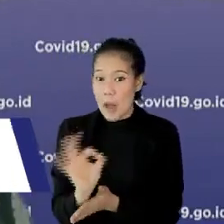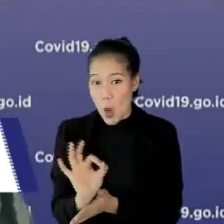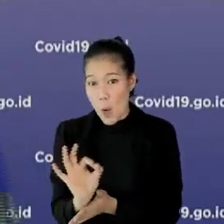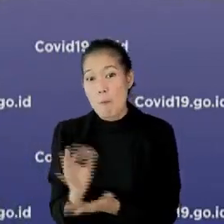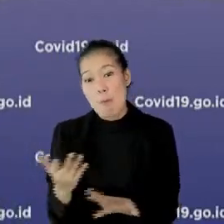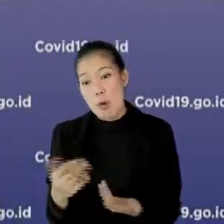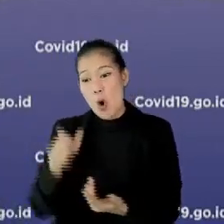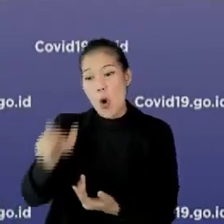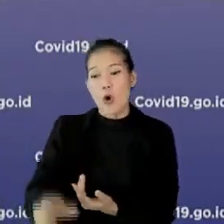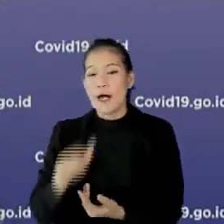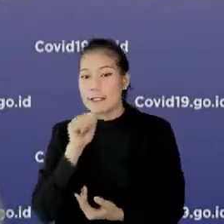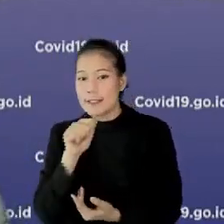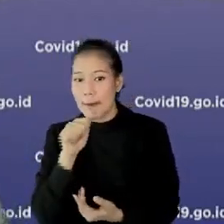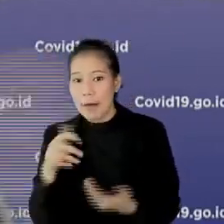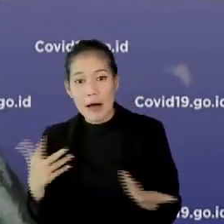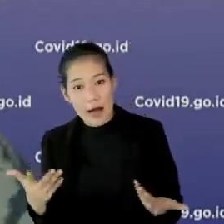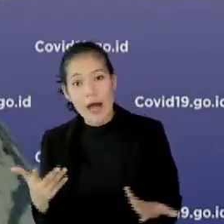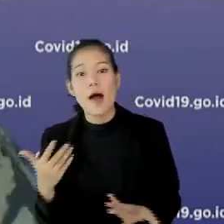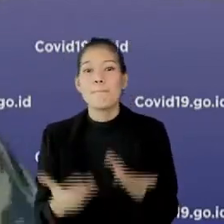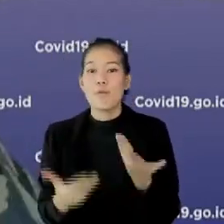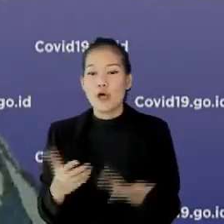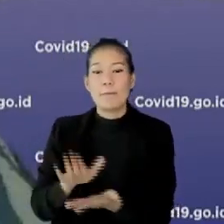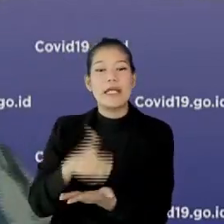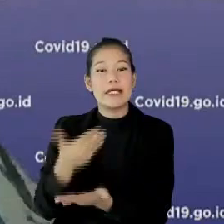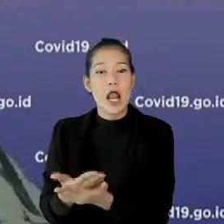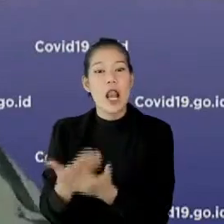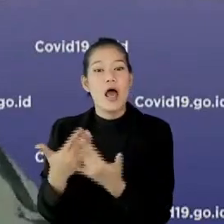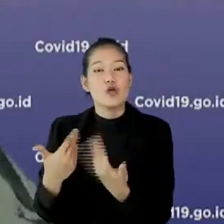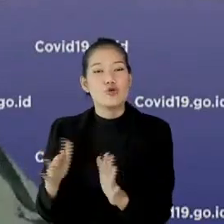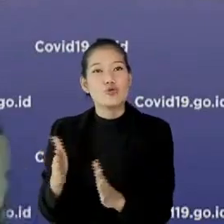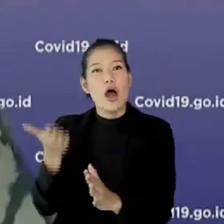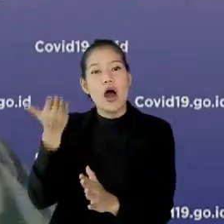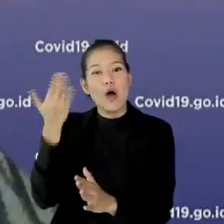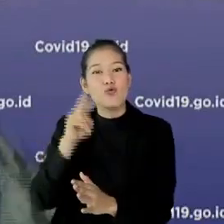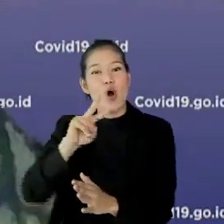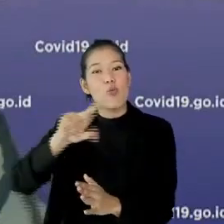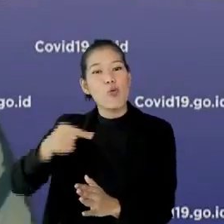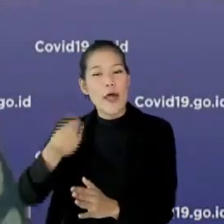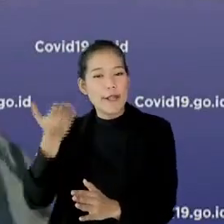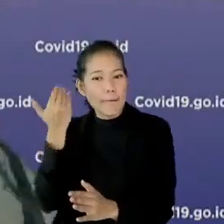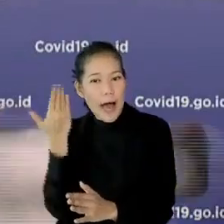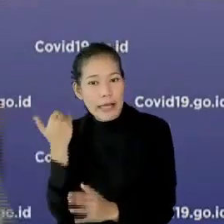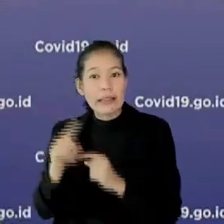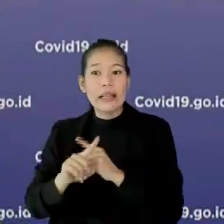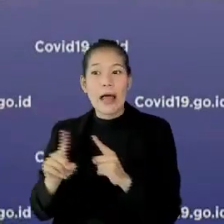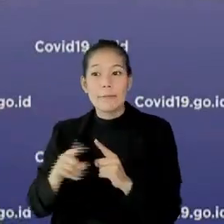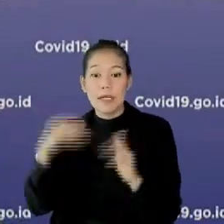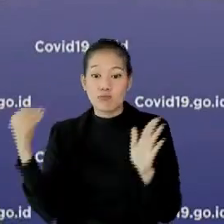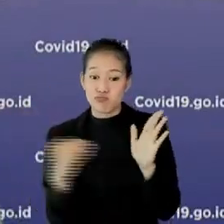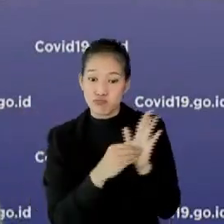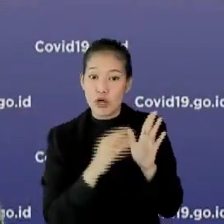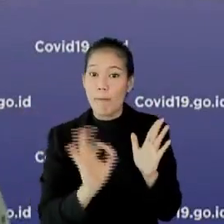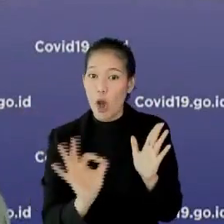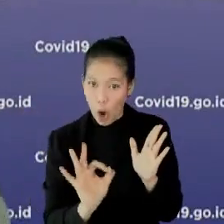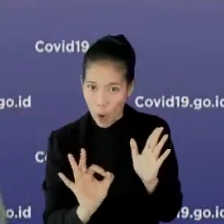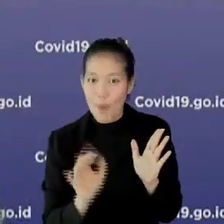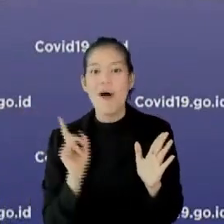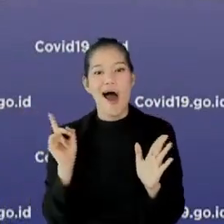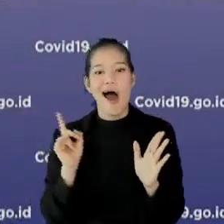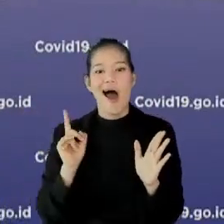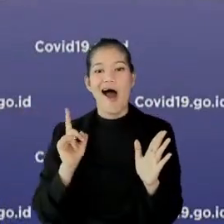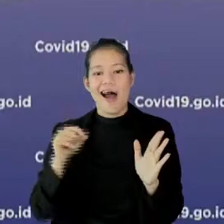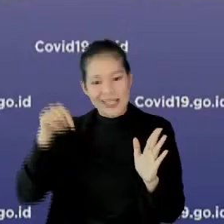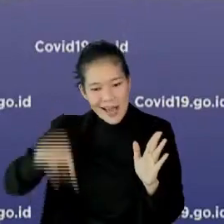kan orangnya siapa gitu. Mungkin meninggalnya sudah dari 2 bulan lalu, 3 bulan lalu, tapi karena belum tercatat di sistem, mau